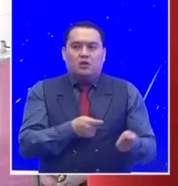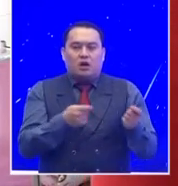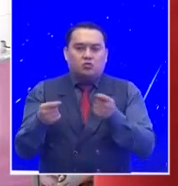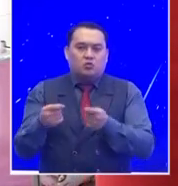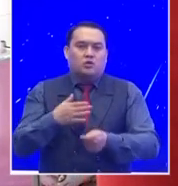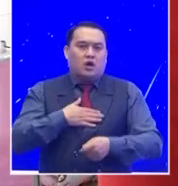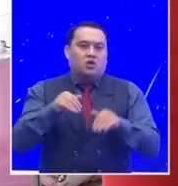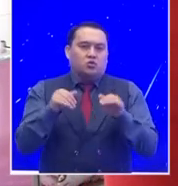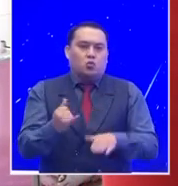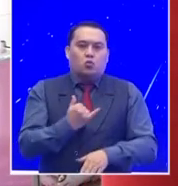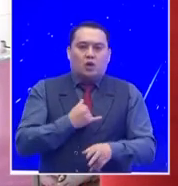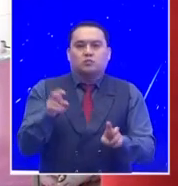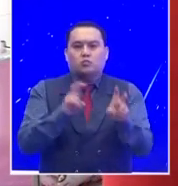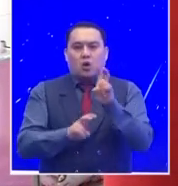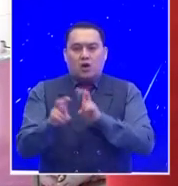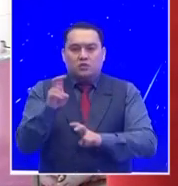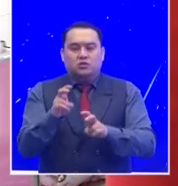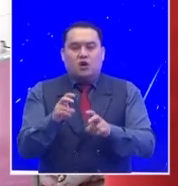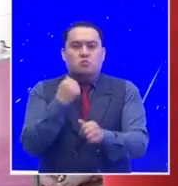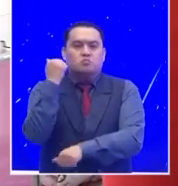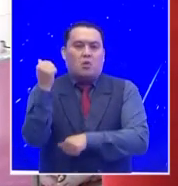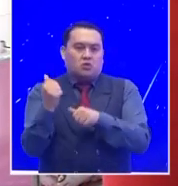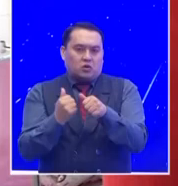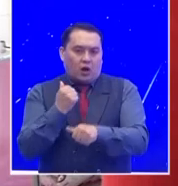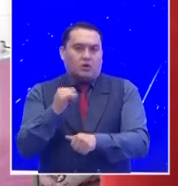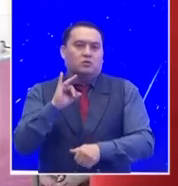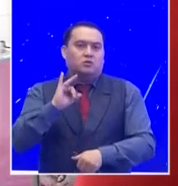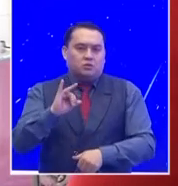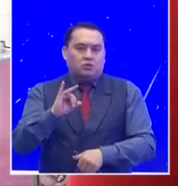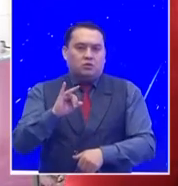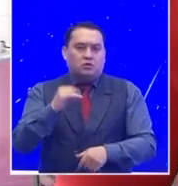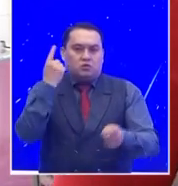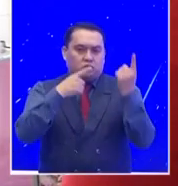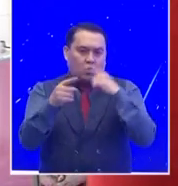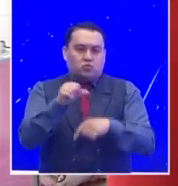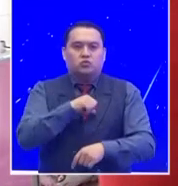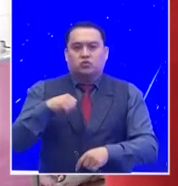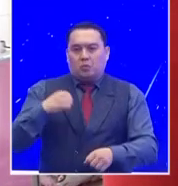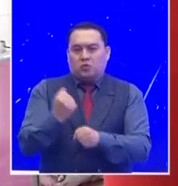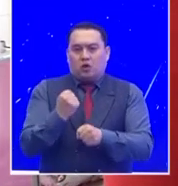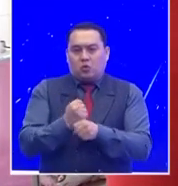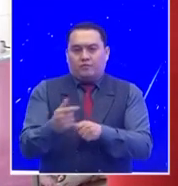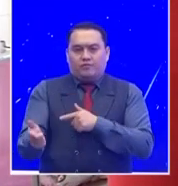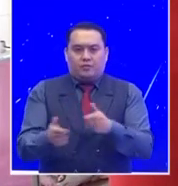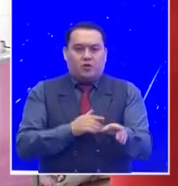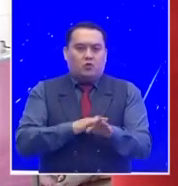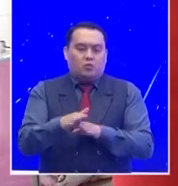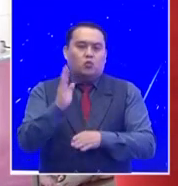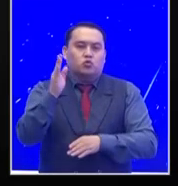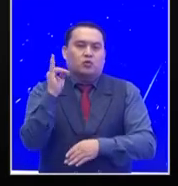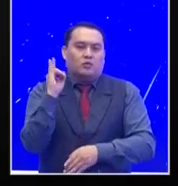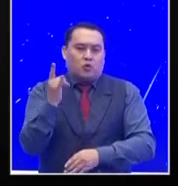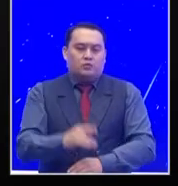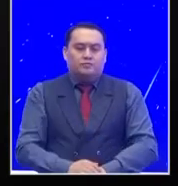я решила здесь у нас поискать ткань, нашла ткань и изготовила для себя, для своего будущего ребенка.